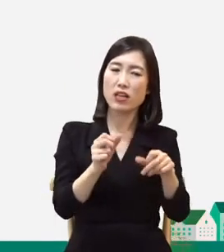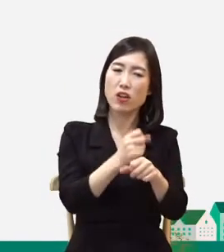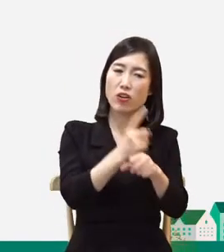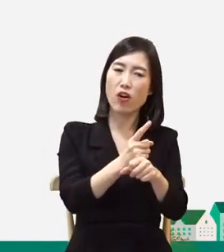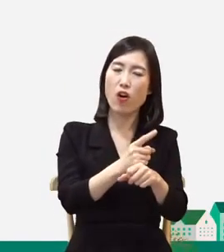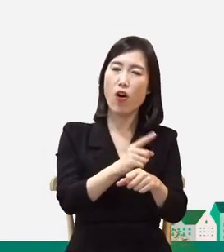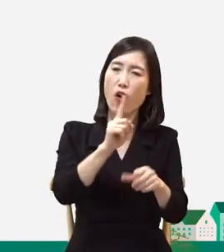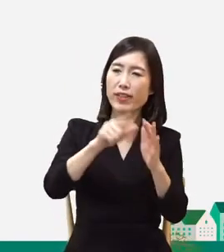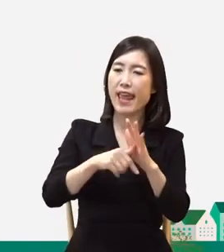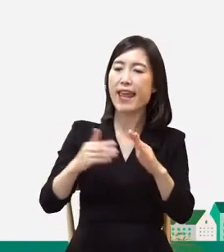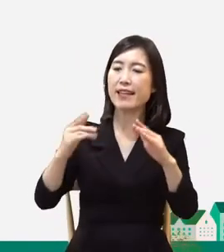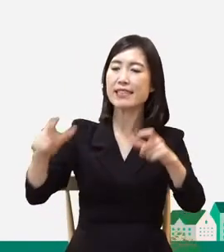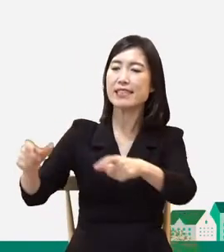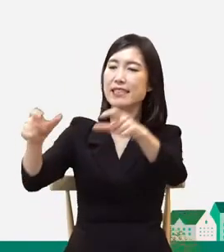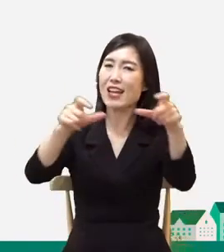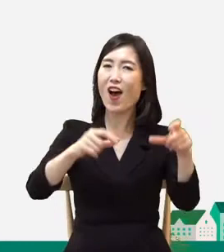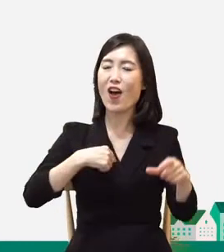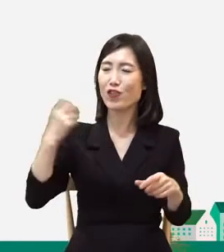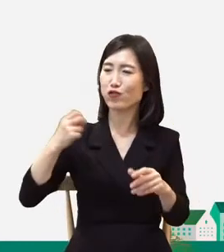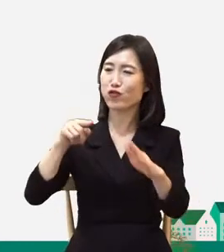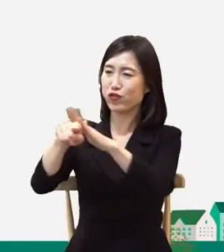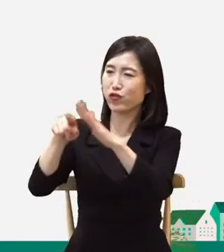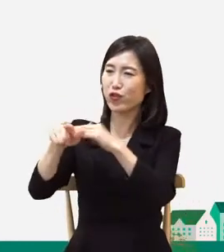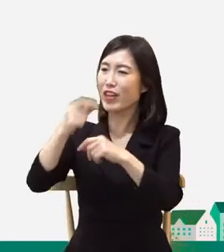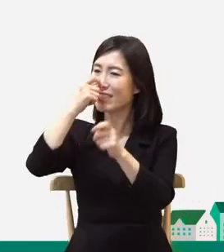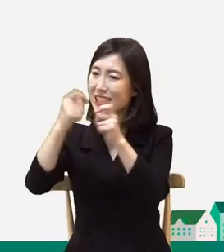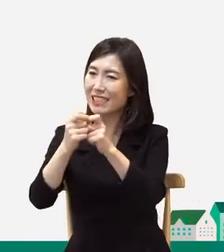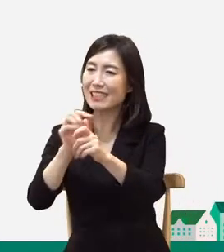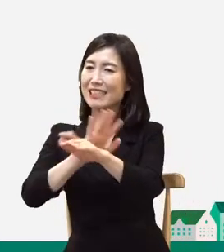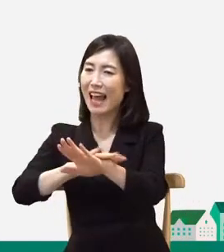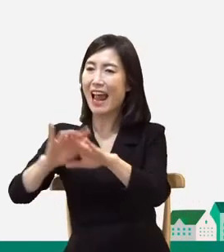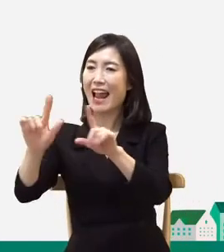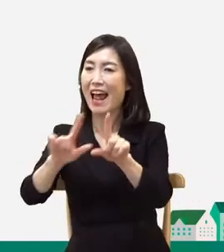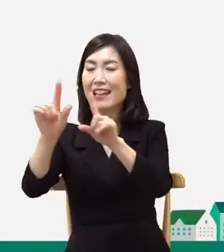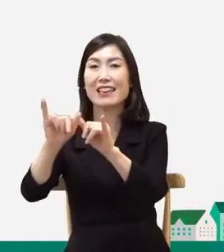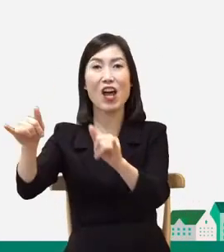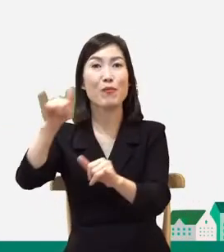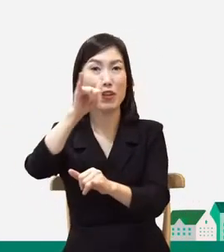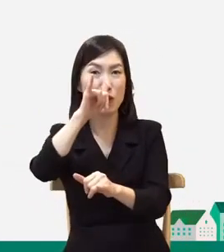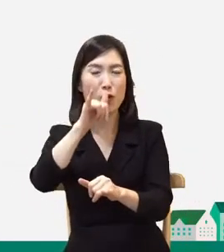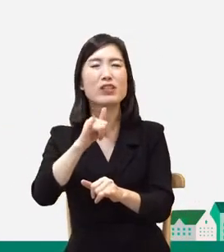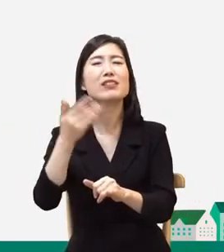일반 문화센터를 이용하는 분들도 계시지만